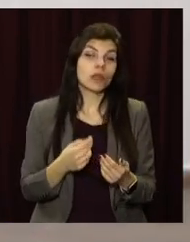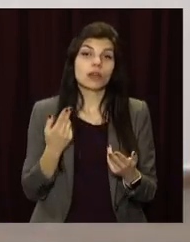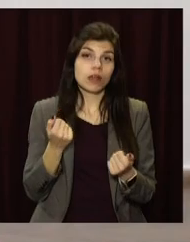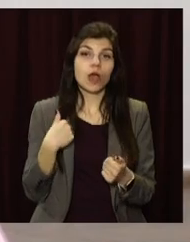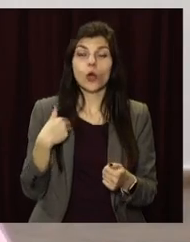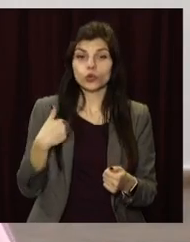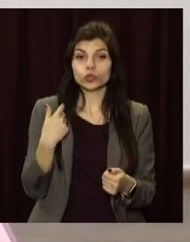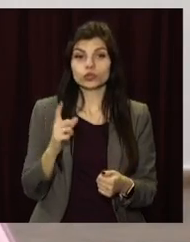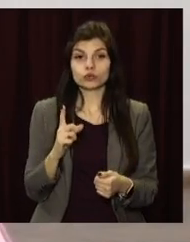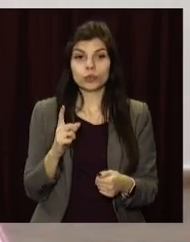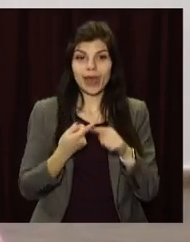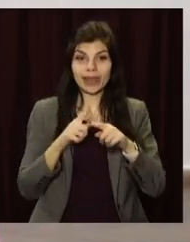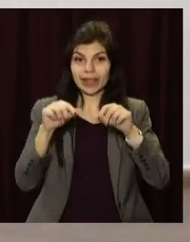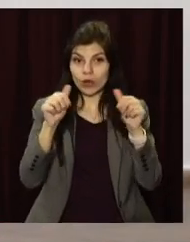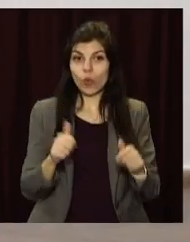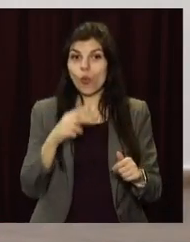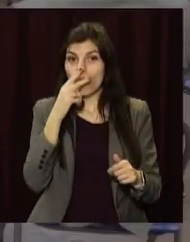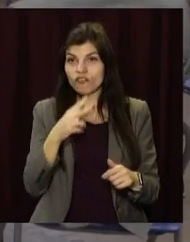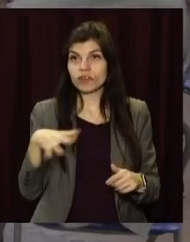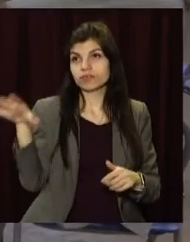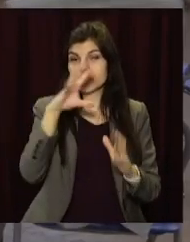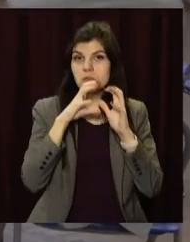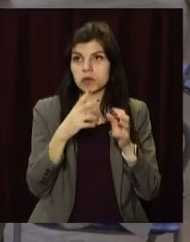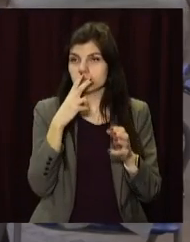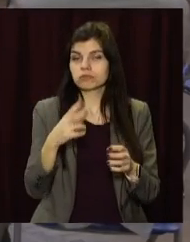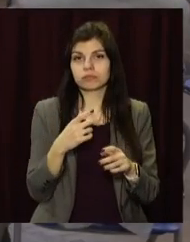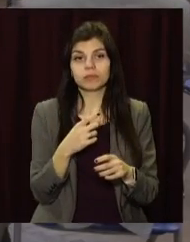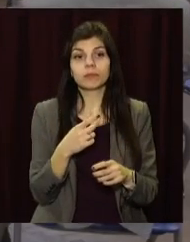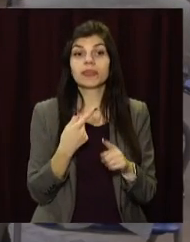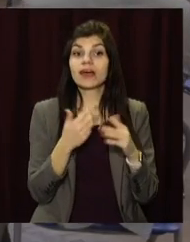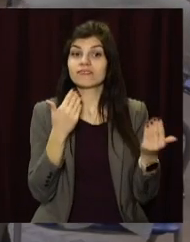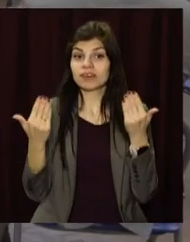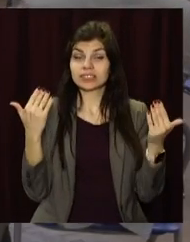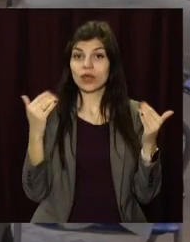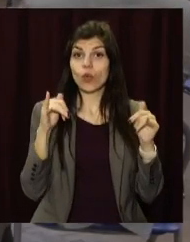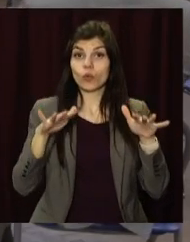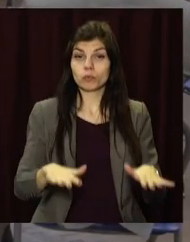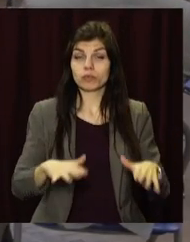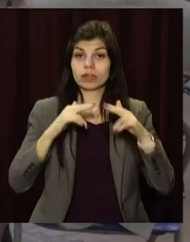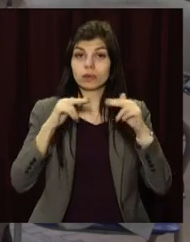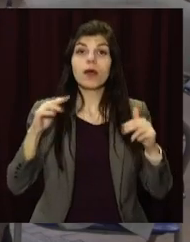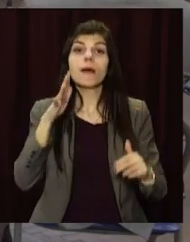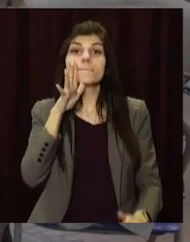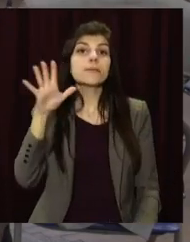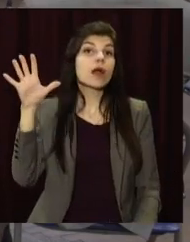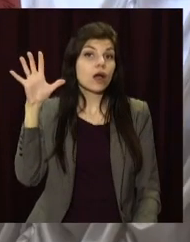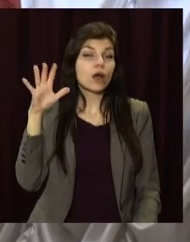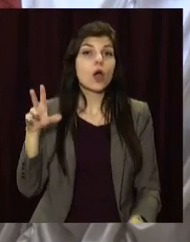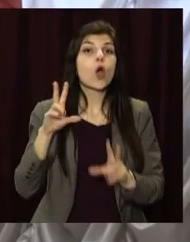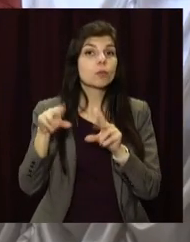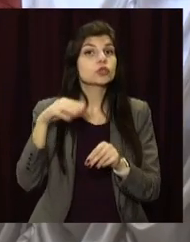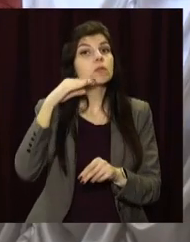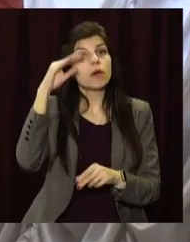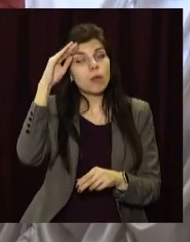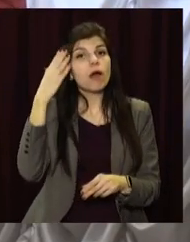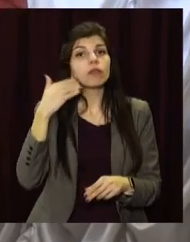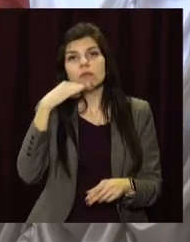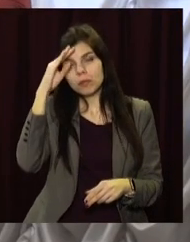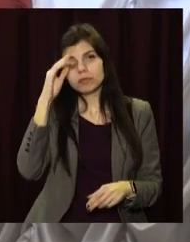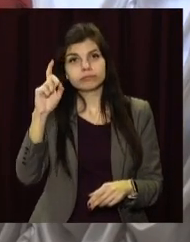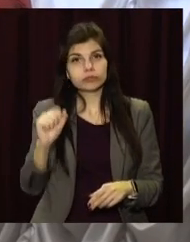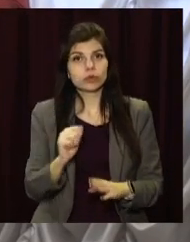духовним чоловіком. Коли художник створює произведення, він художник. Як тільки произведення покрите лаком, воно